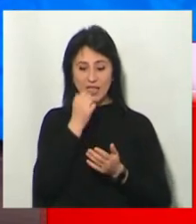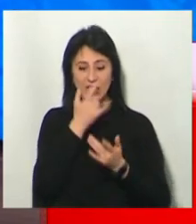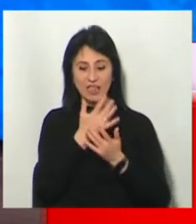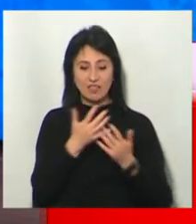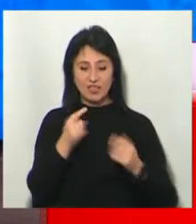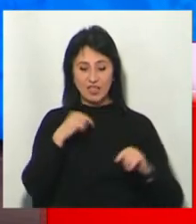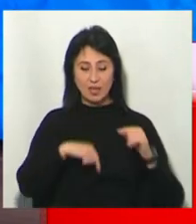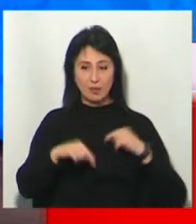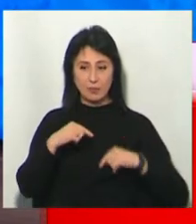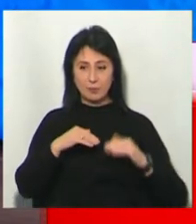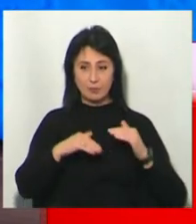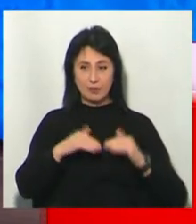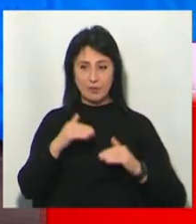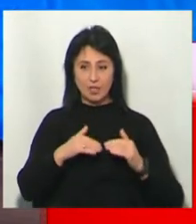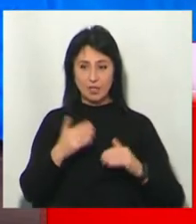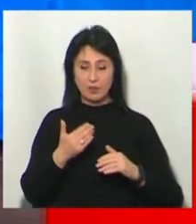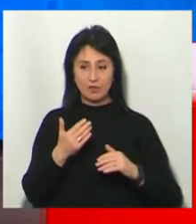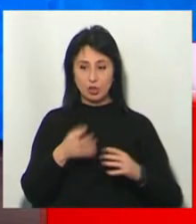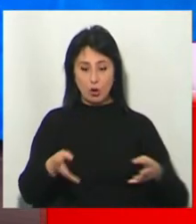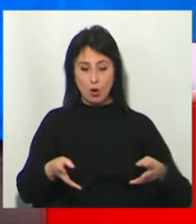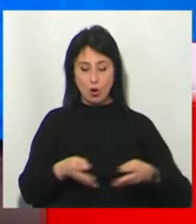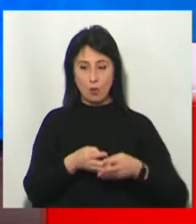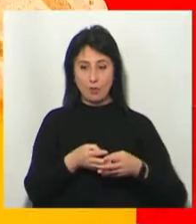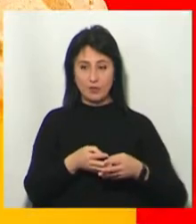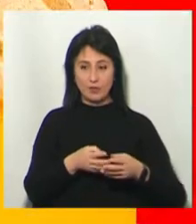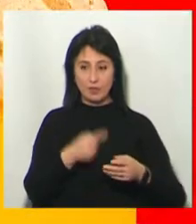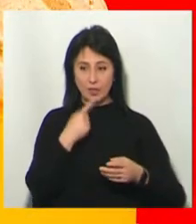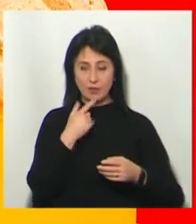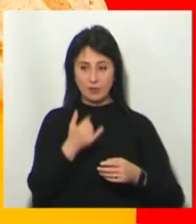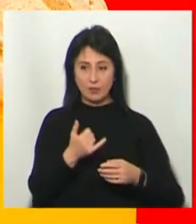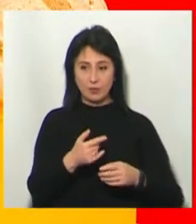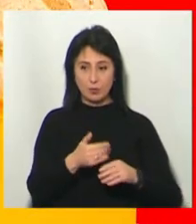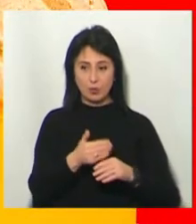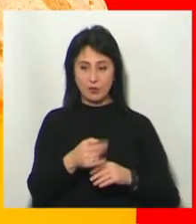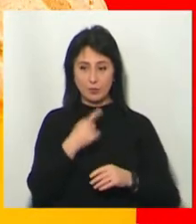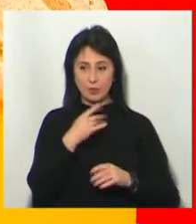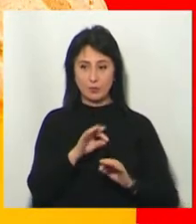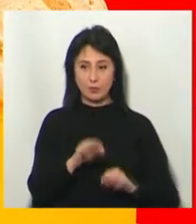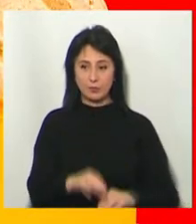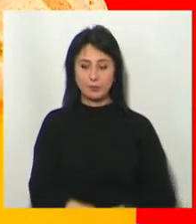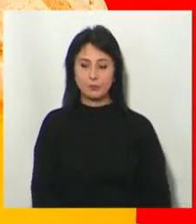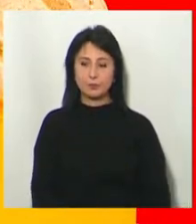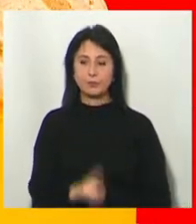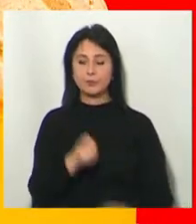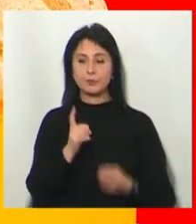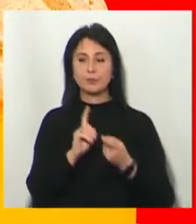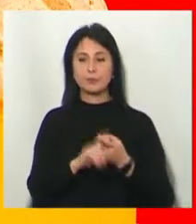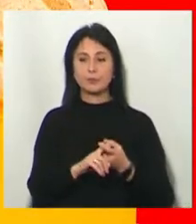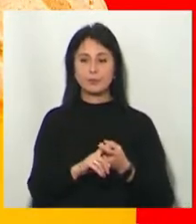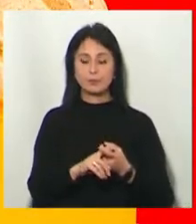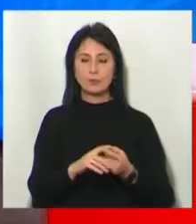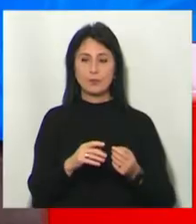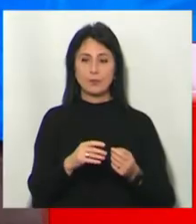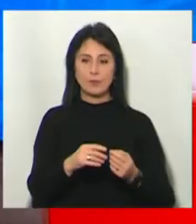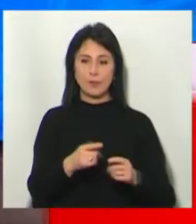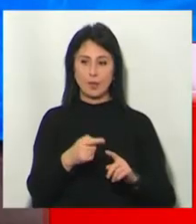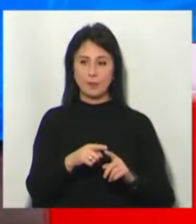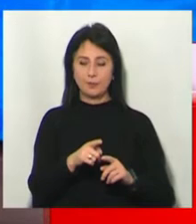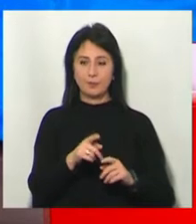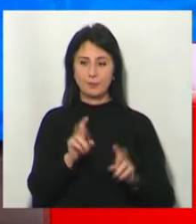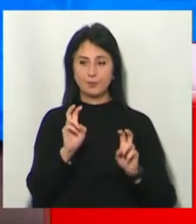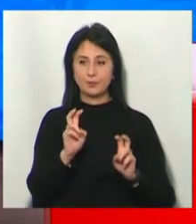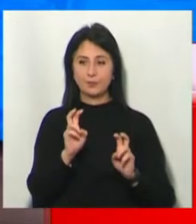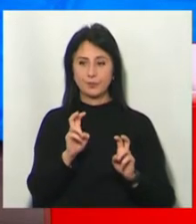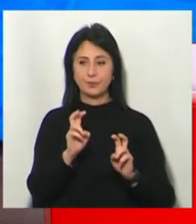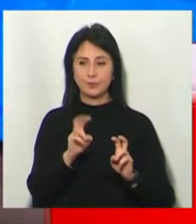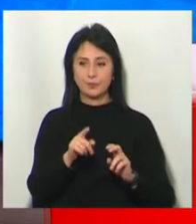ნივთიერებების მიტოწების წონასწორობა. Რომელ კომბინაციაზე ალაპარაკი, ამას მოგვიანებით მოგახსენებთ. Რაც შეეხება დამოკიდებულებას